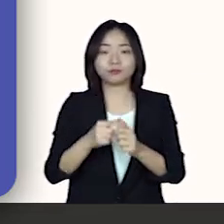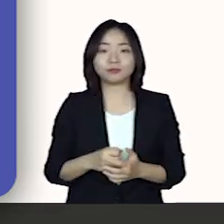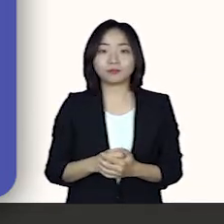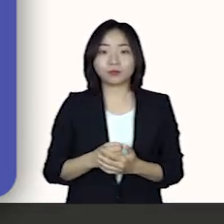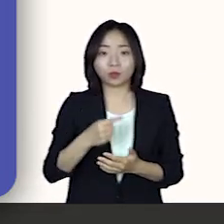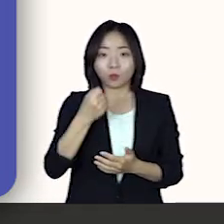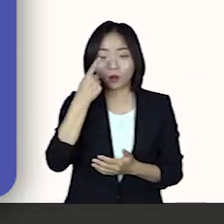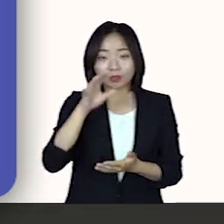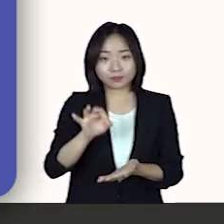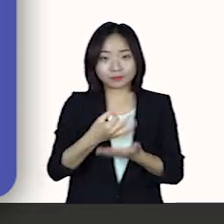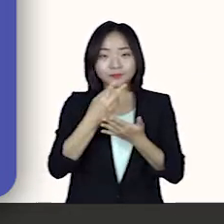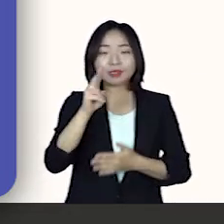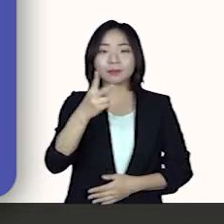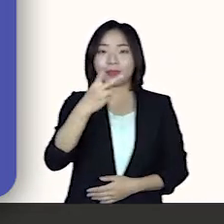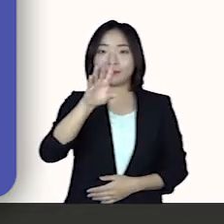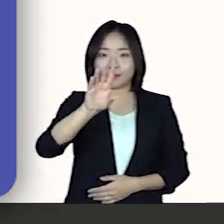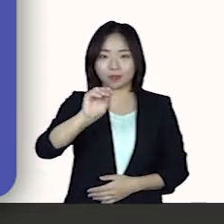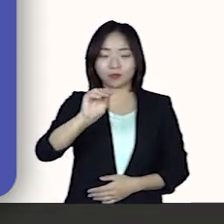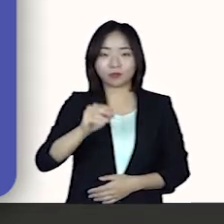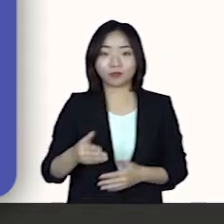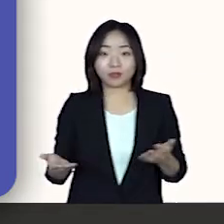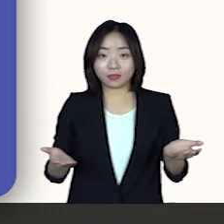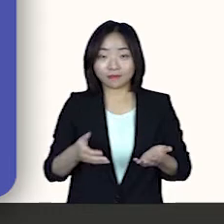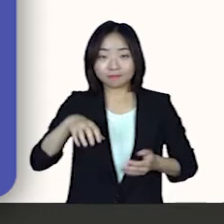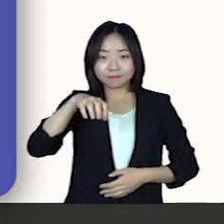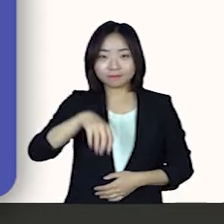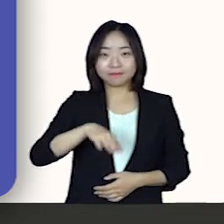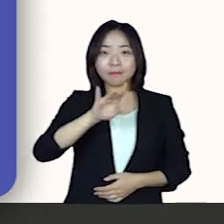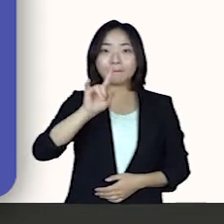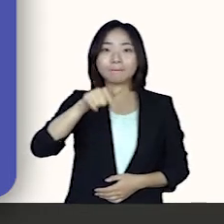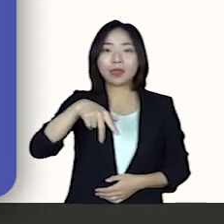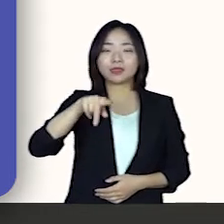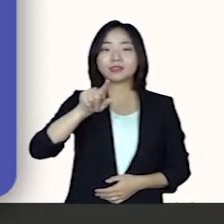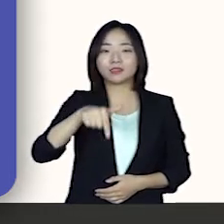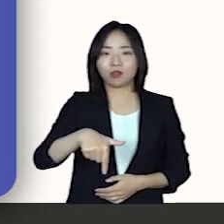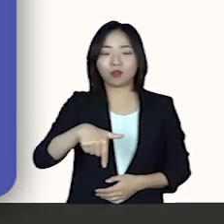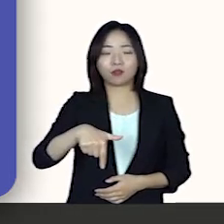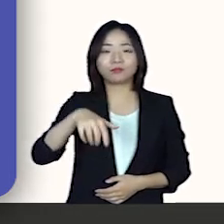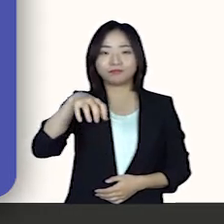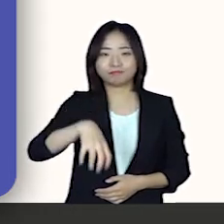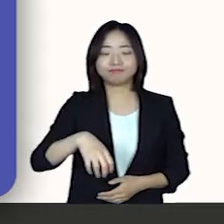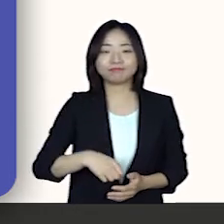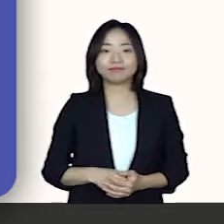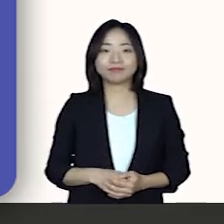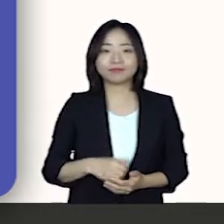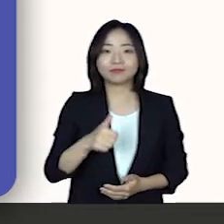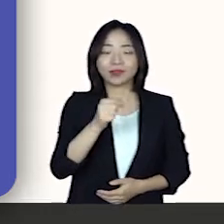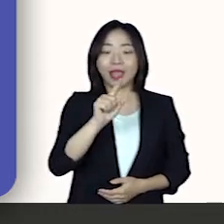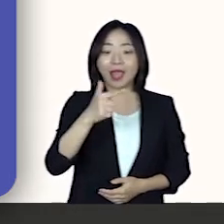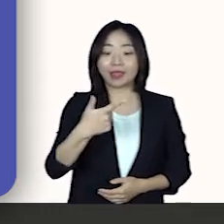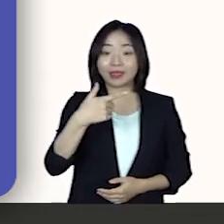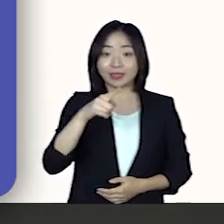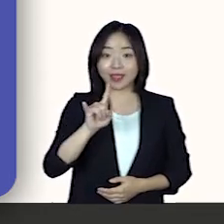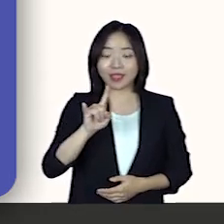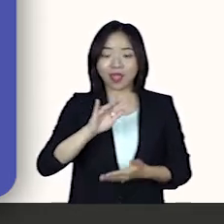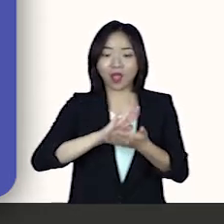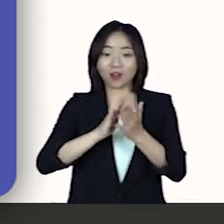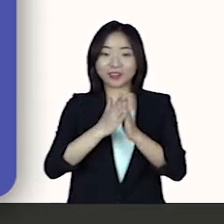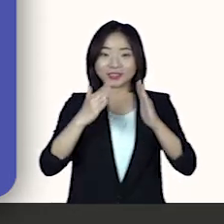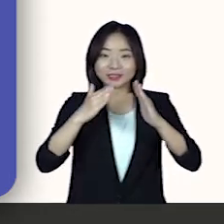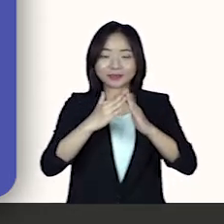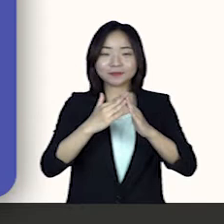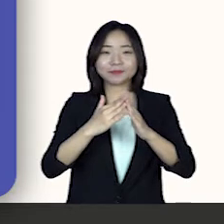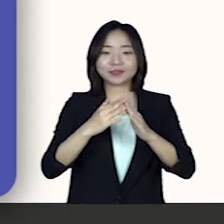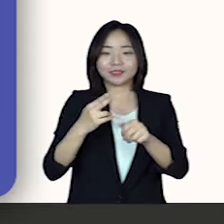임금은 월급 200만원이며 근무지는 천안시 서북구 백석동입니다. 한내 어린이집에서